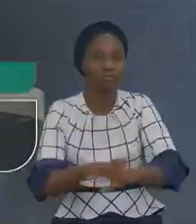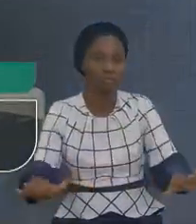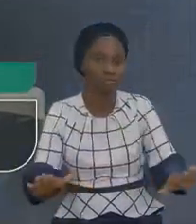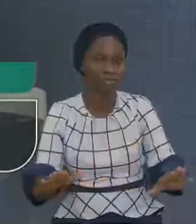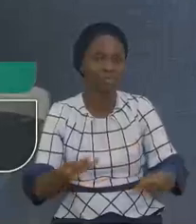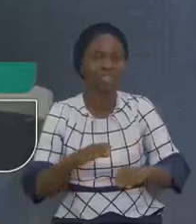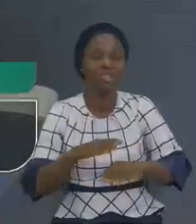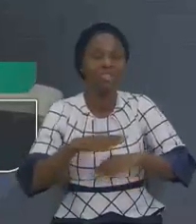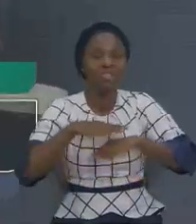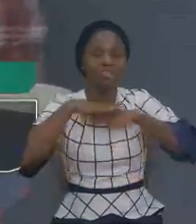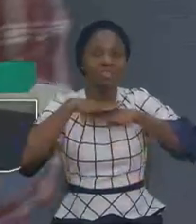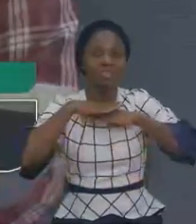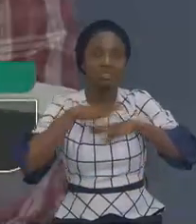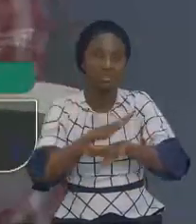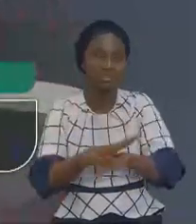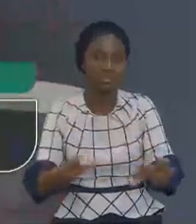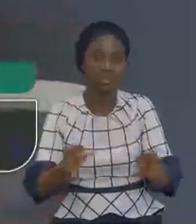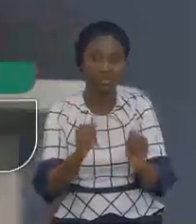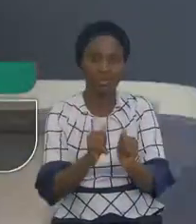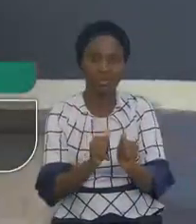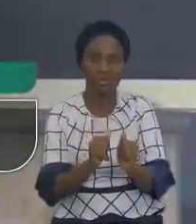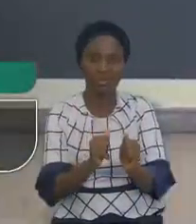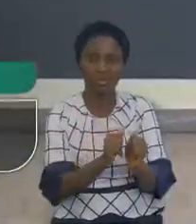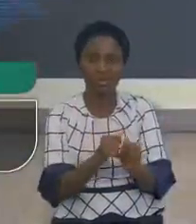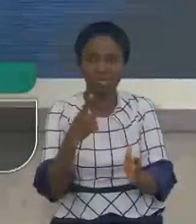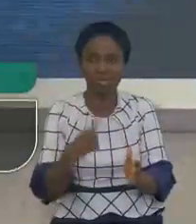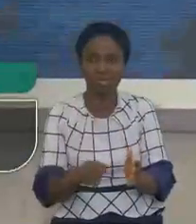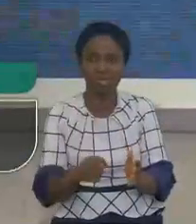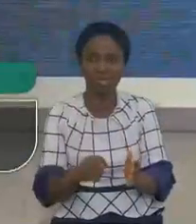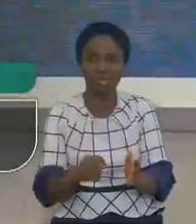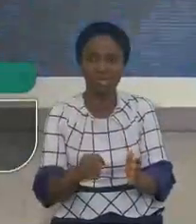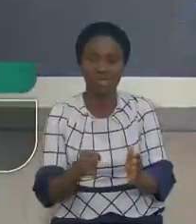avec la voie étroite de la limitation.